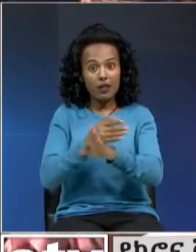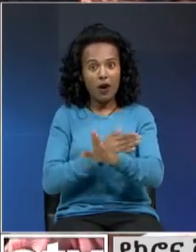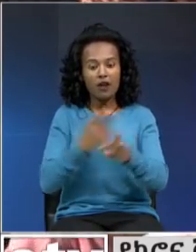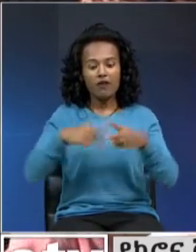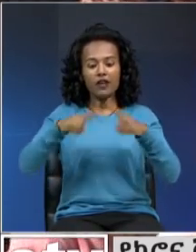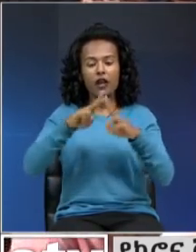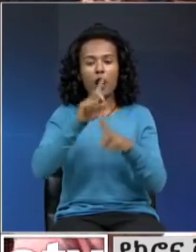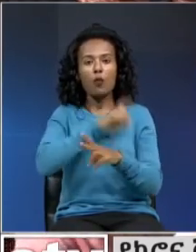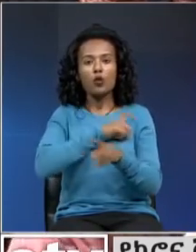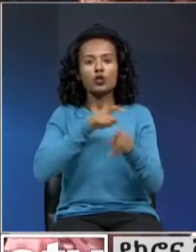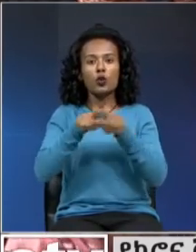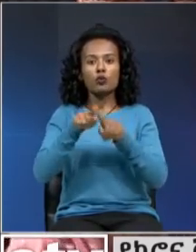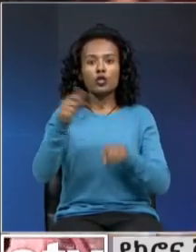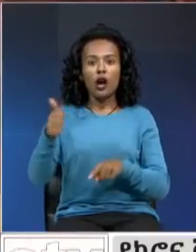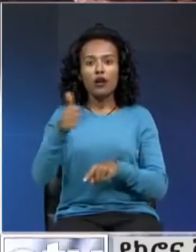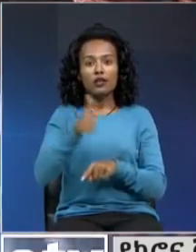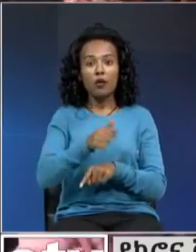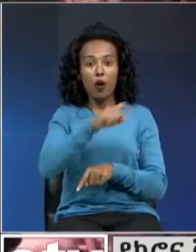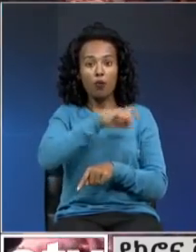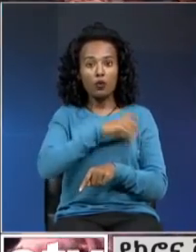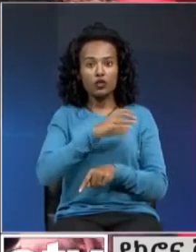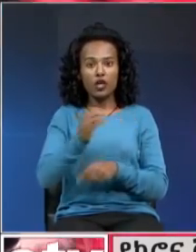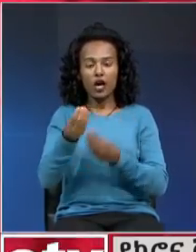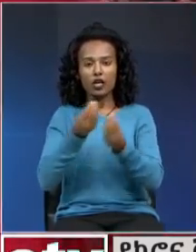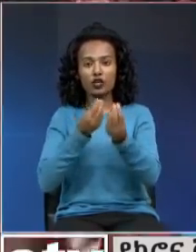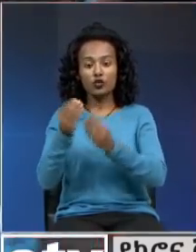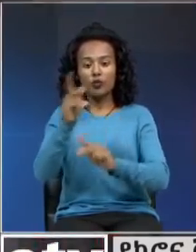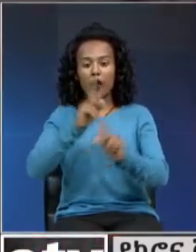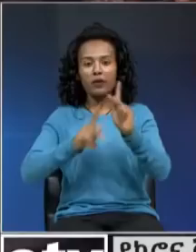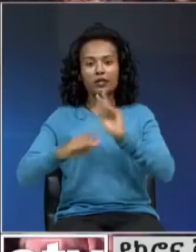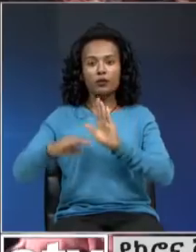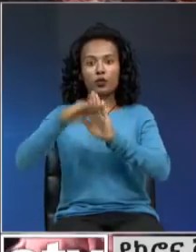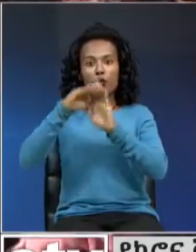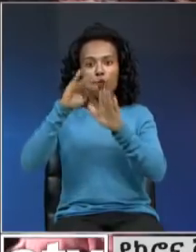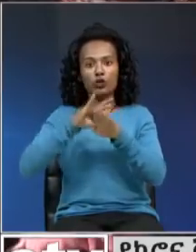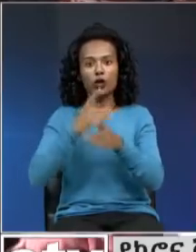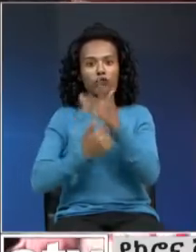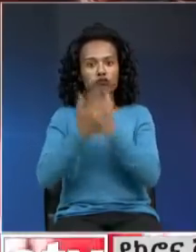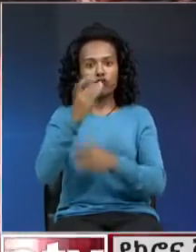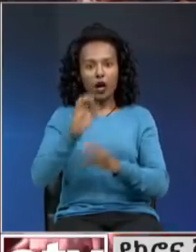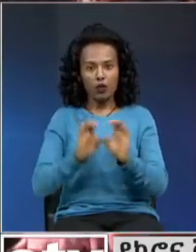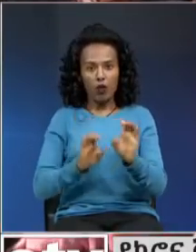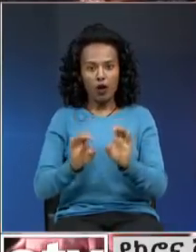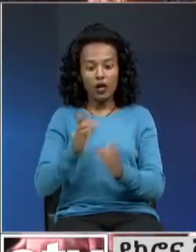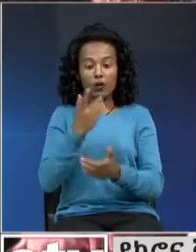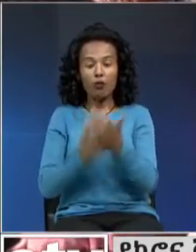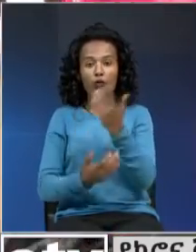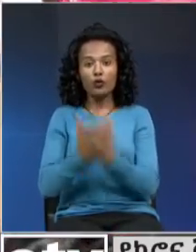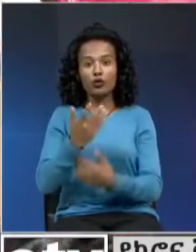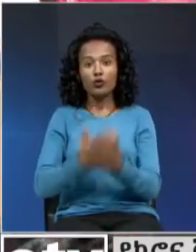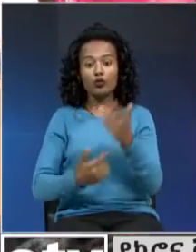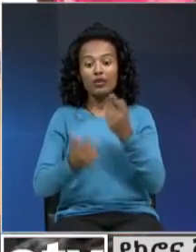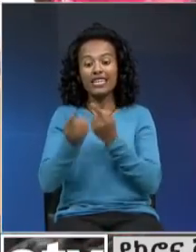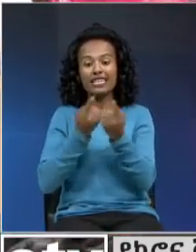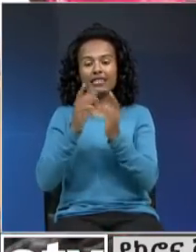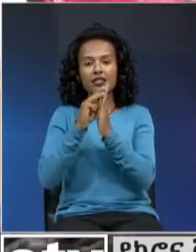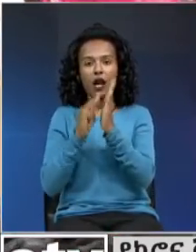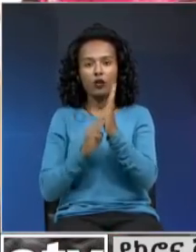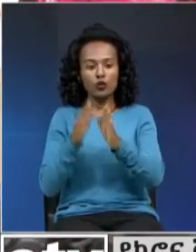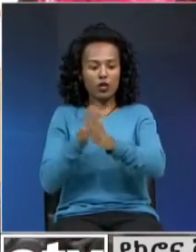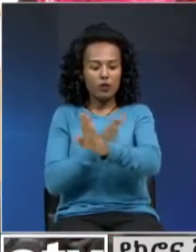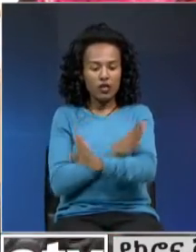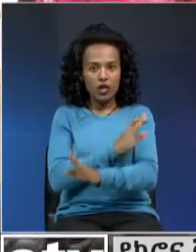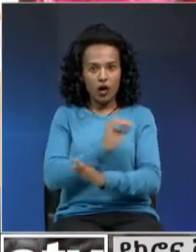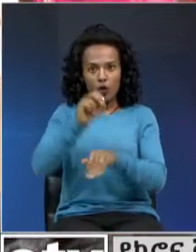የፌዴራል ፖሊስ ኮሚሽን ከአዲስ አበባ ፖሊስና ከንግዱ ማህበረሰብ ተወካዮች ጋር ውይይት አካሂዷል። በውይይቱም የንግድ ስርዓቱን